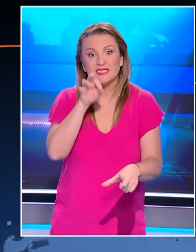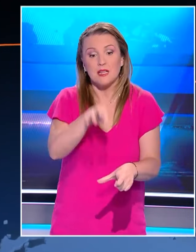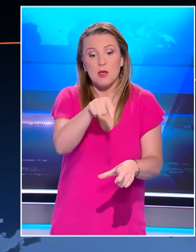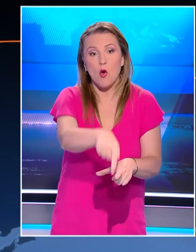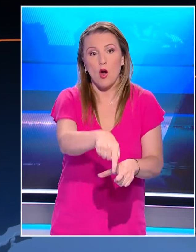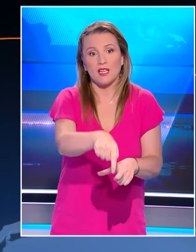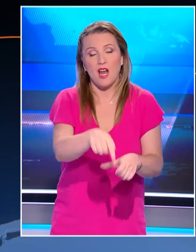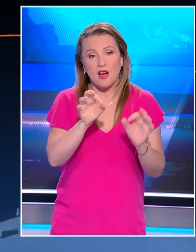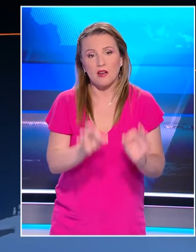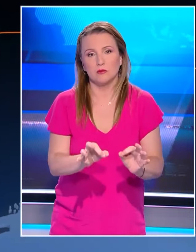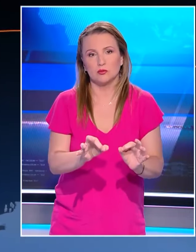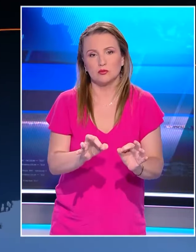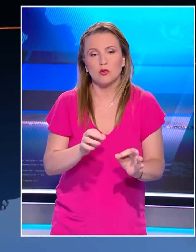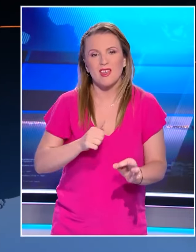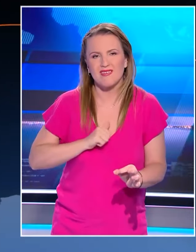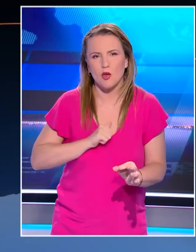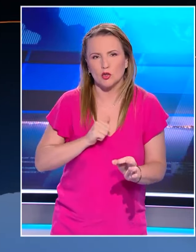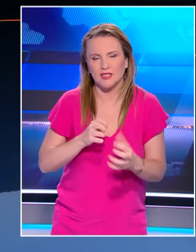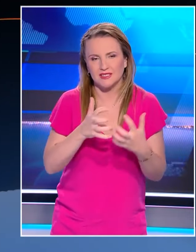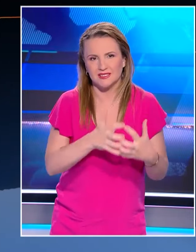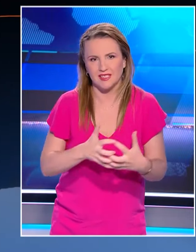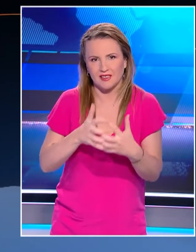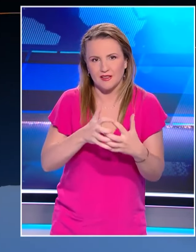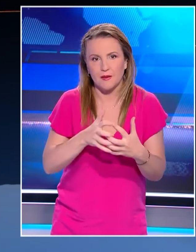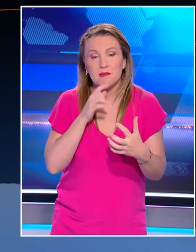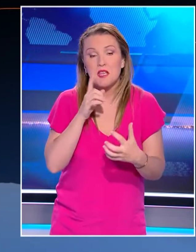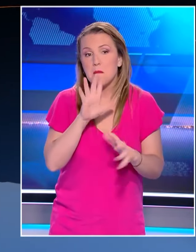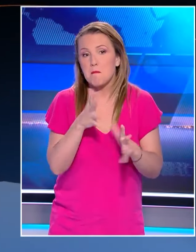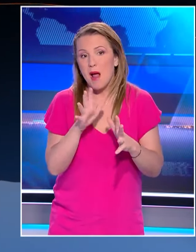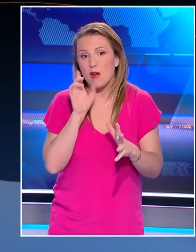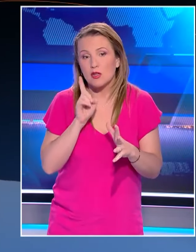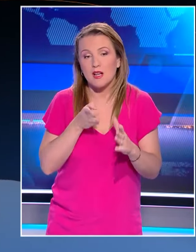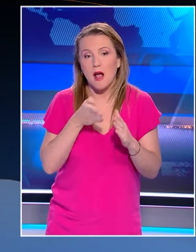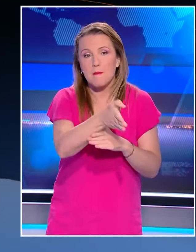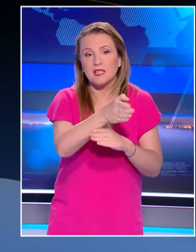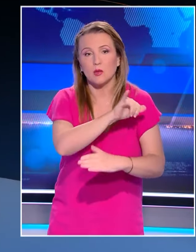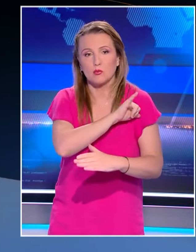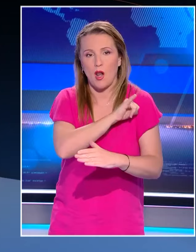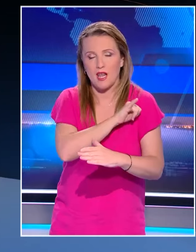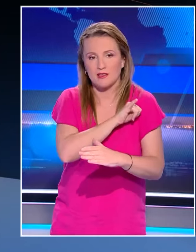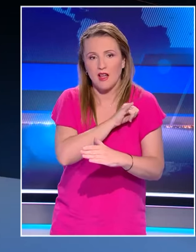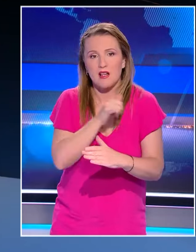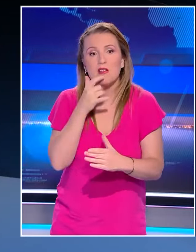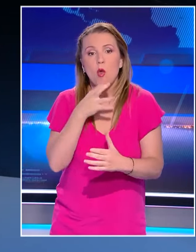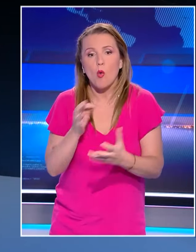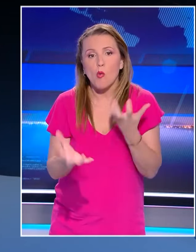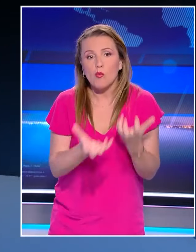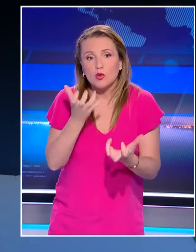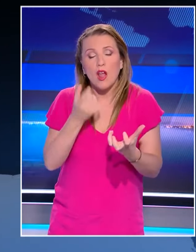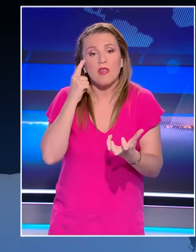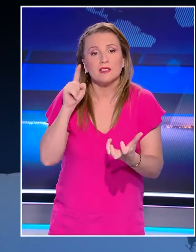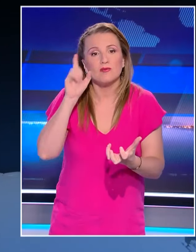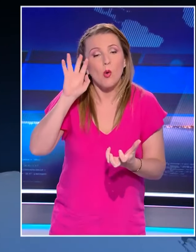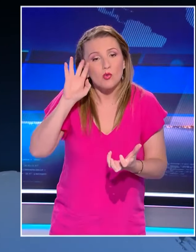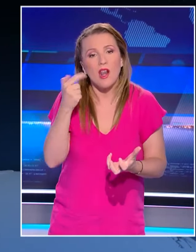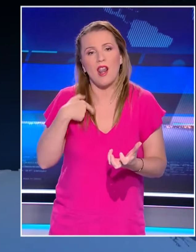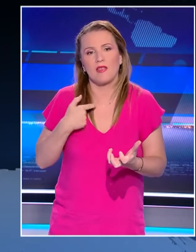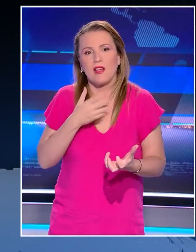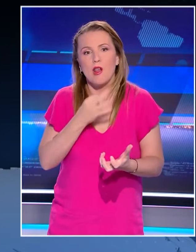σημείο. Μπήκε μέσα τώρα για να γλιτώσει το μπάνιο. Τι να σου πω, ρε παιδί μου, δεν ξέρω εγώ. Έχω τρελαθεί. Πιο πολύ έχω τρελαθεί για τη γυναίκα